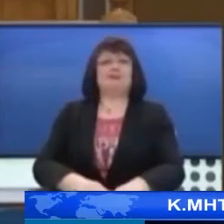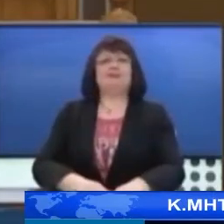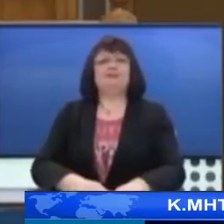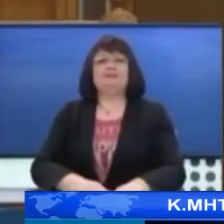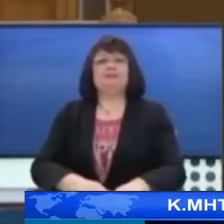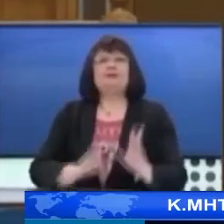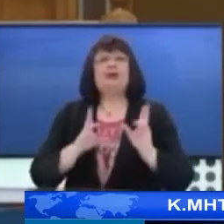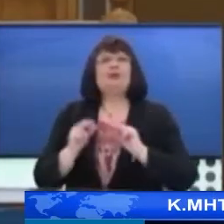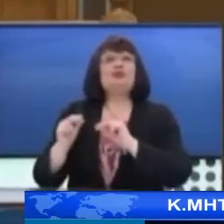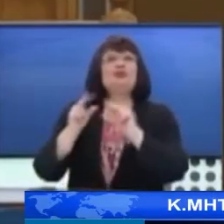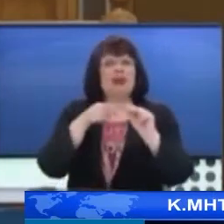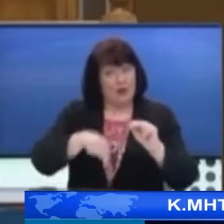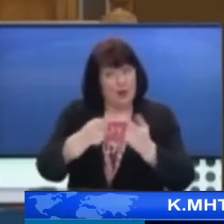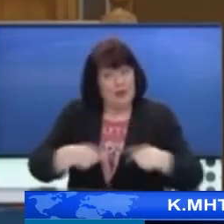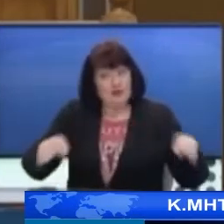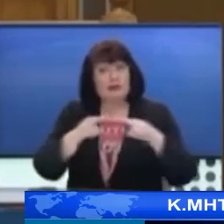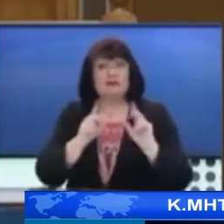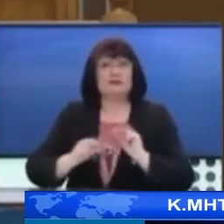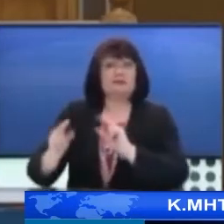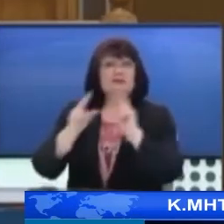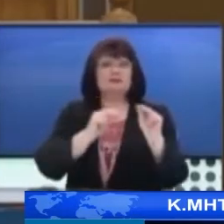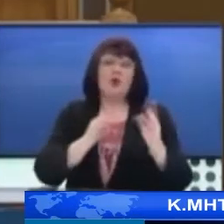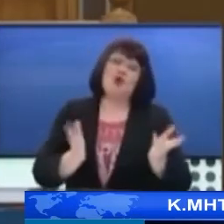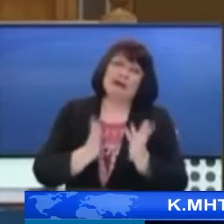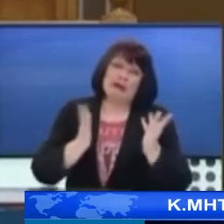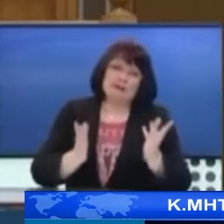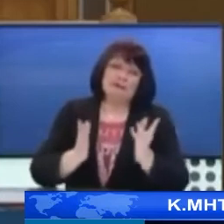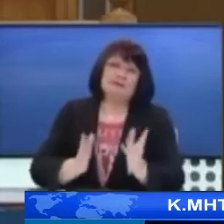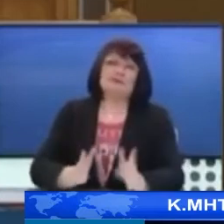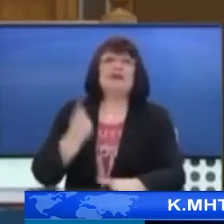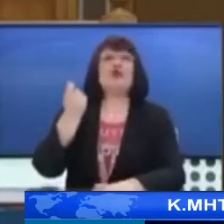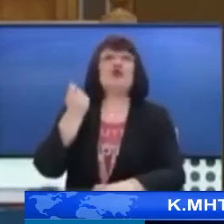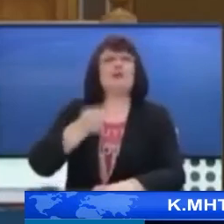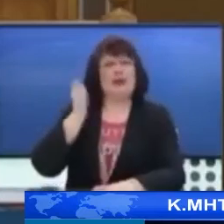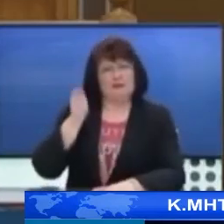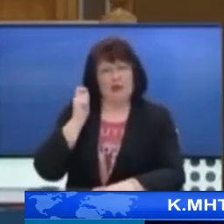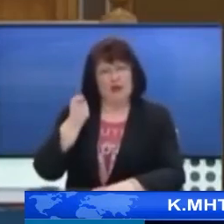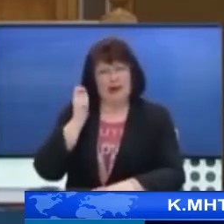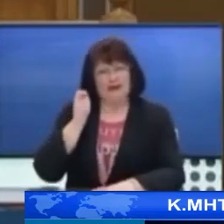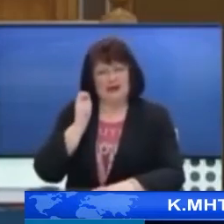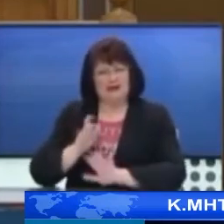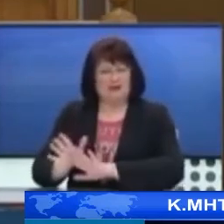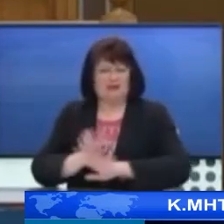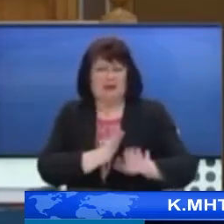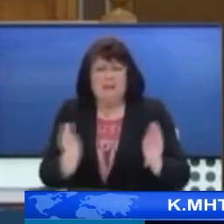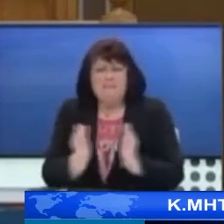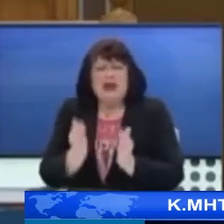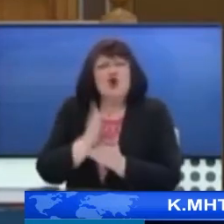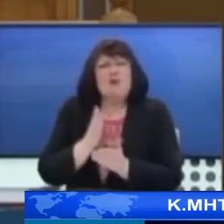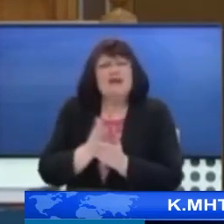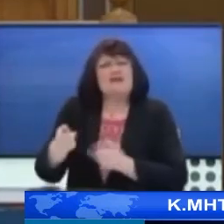μεγάλη συζήτηση σε αυτή την αίθουσα ότι δήθεν η οικονομική μας πολιτική εγκαταλείπει τη